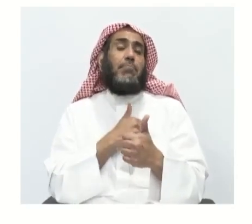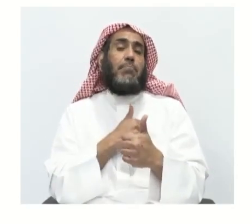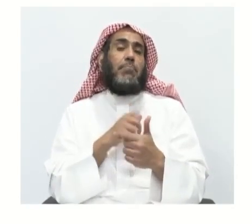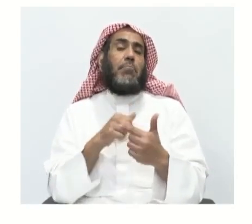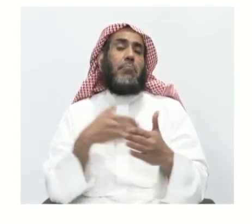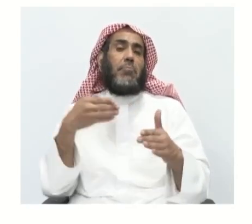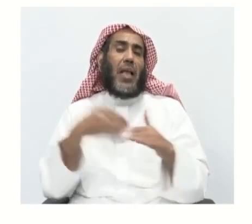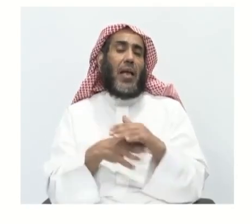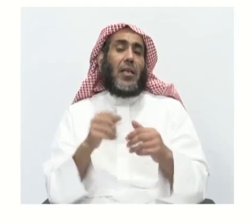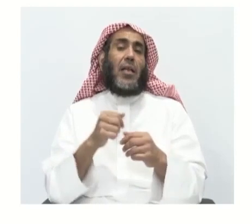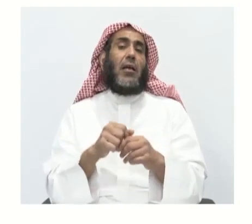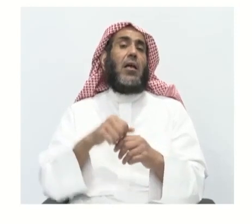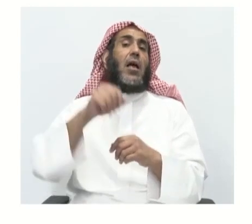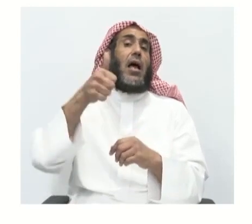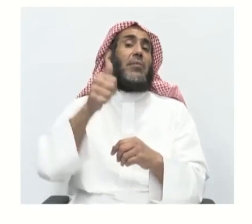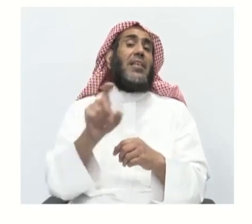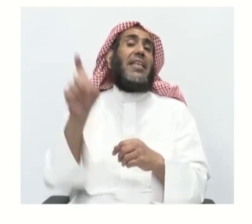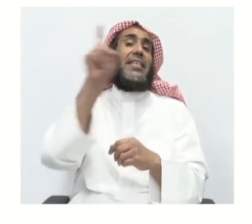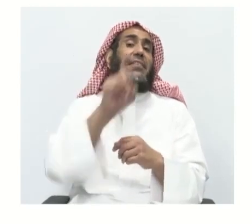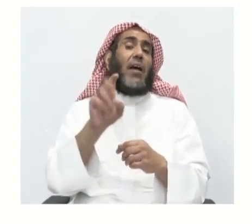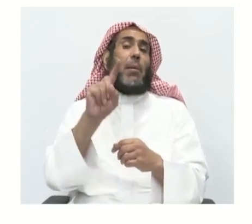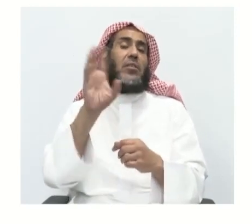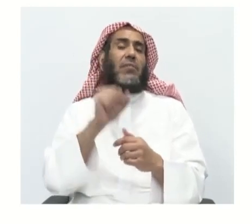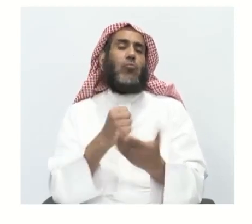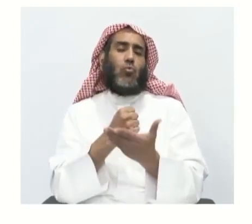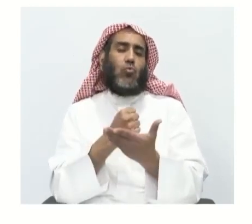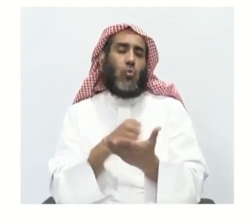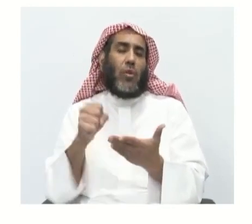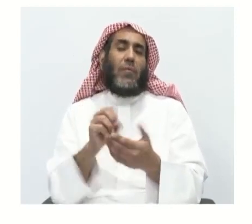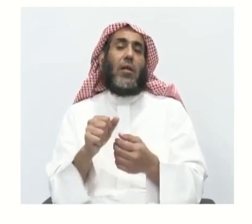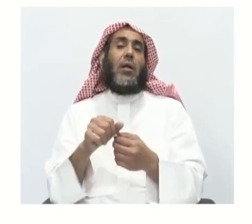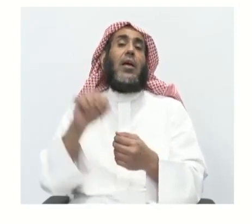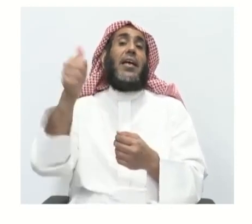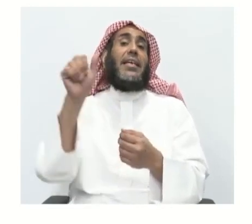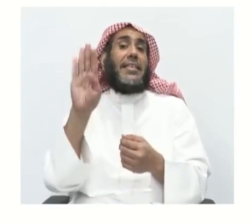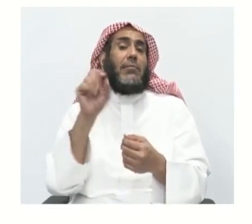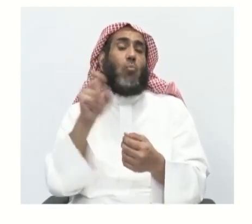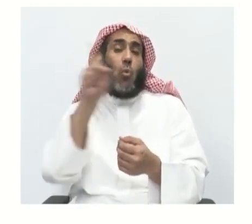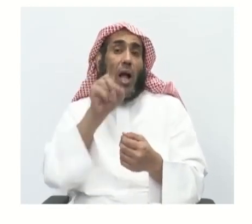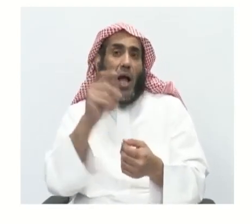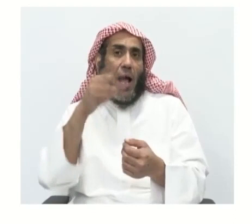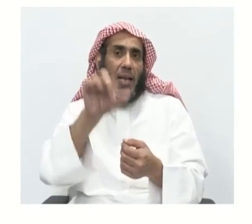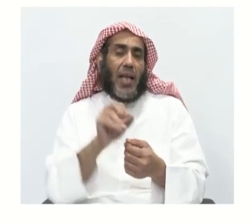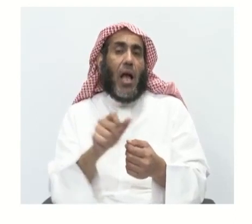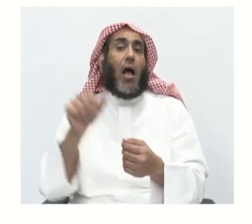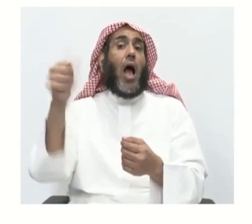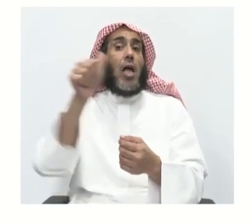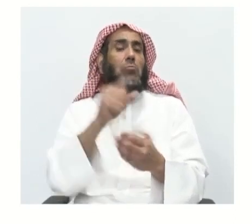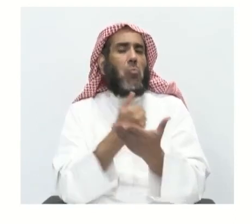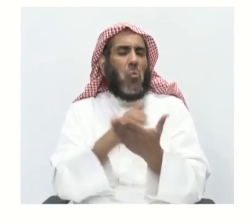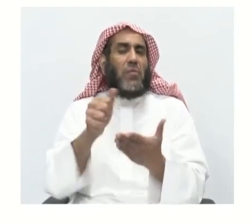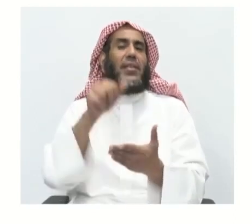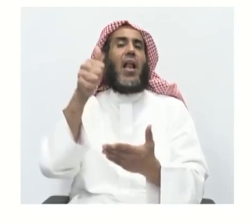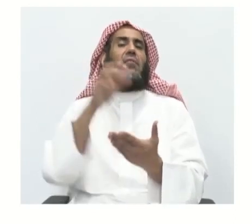اذا دخلت عليها همزه الاستفهام فهنا تحذف ايضا مثل اسمك علي اصلها اسمك لكن تحذف